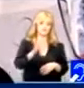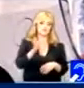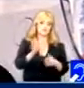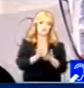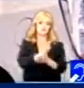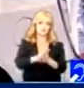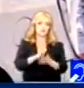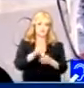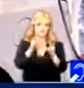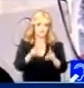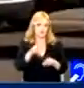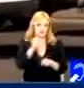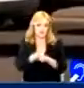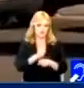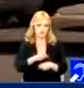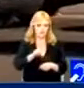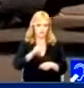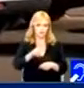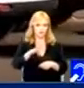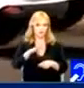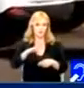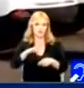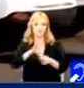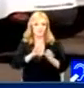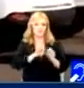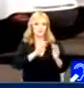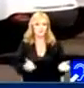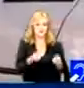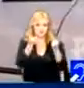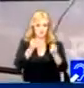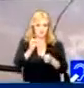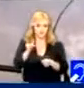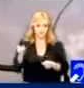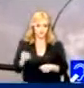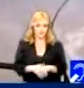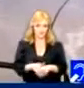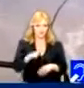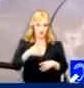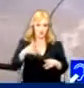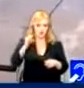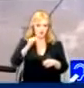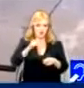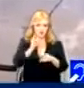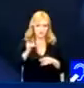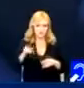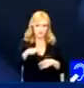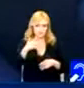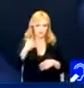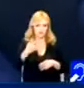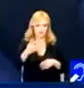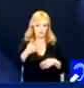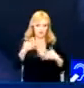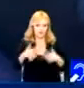șoferilor Uber este primul care se produce după luni de manifestații adesea violente ale taximetriștilor din toată țara. Me